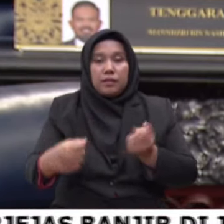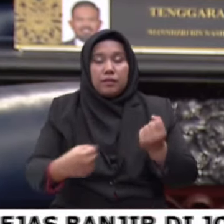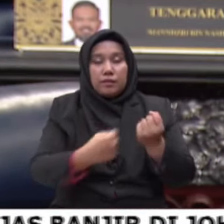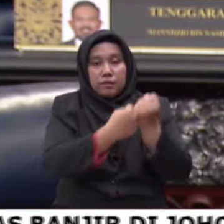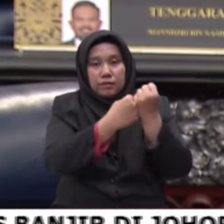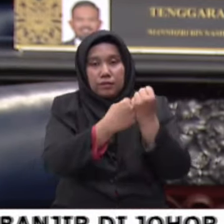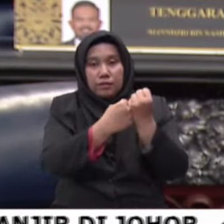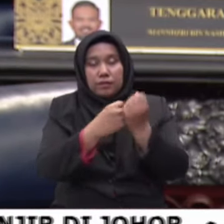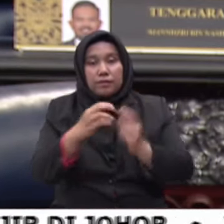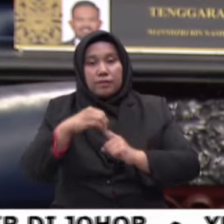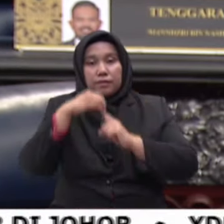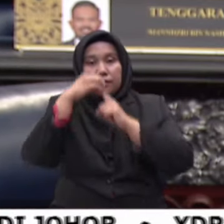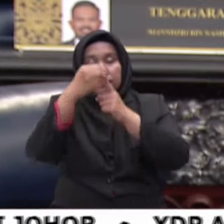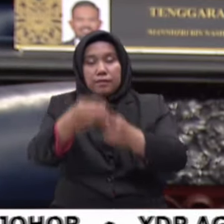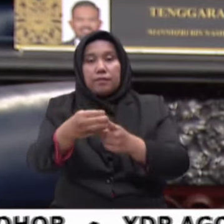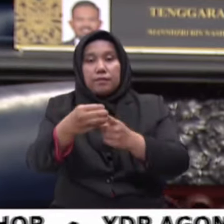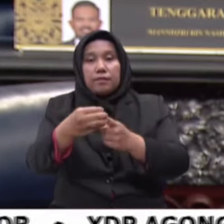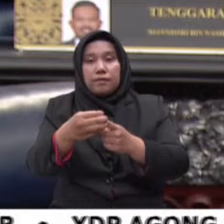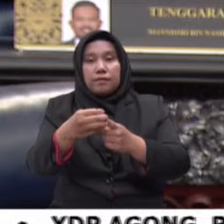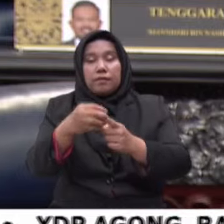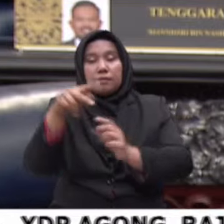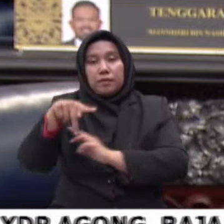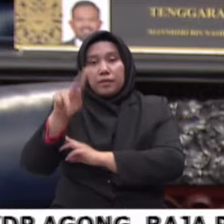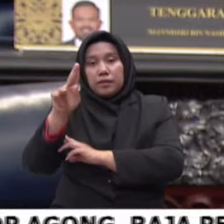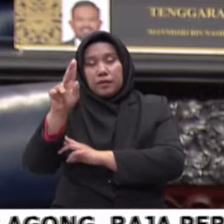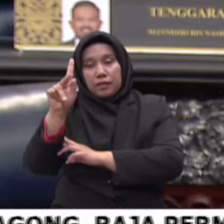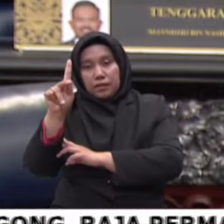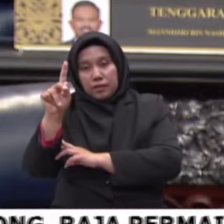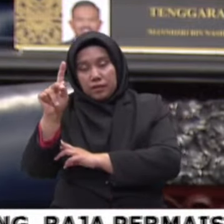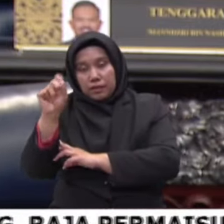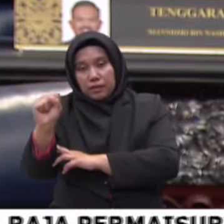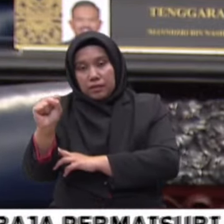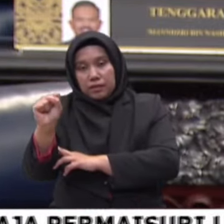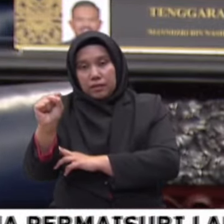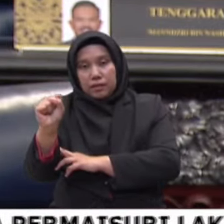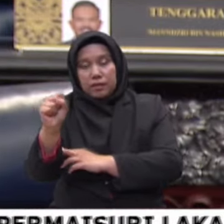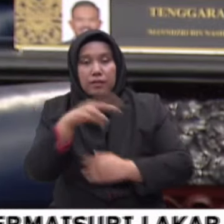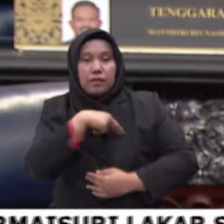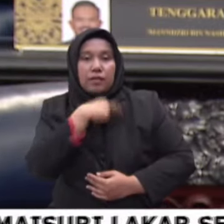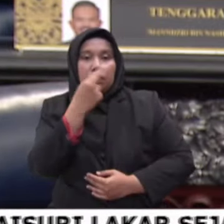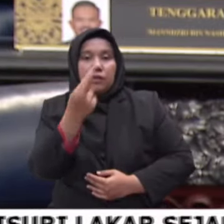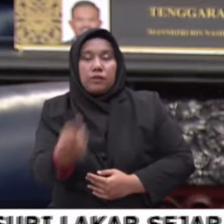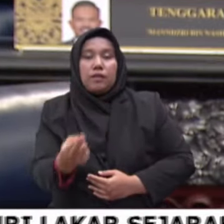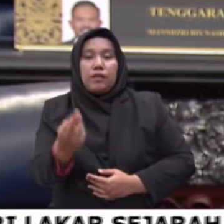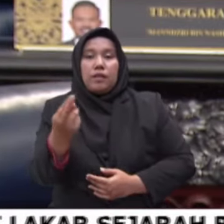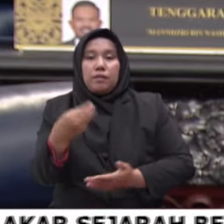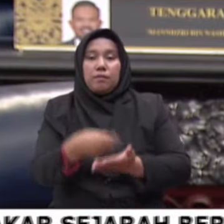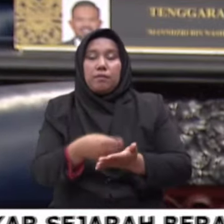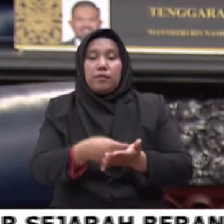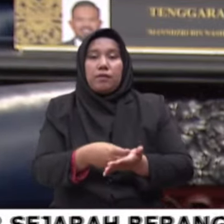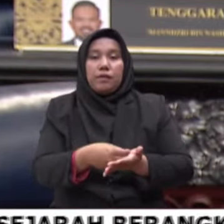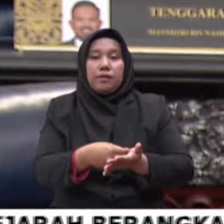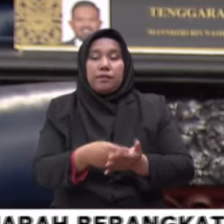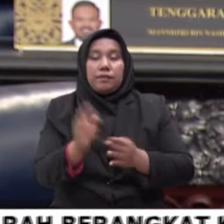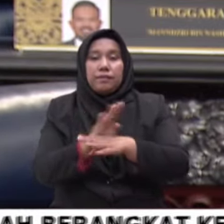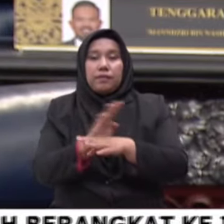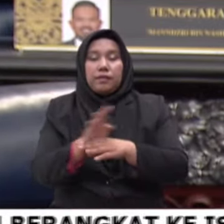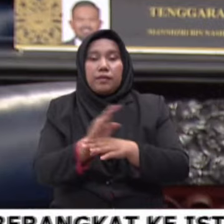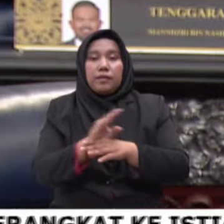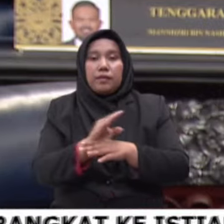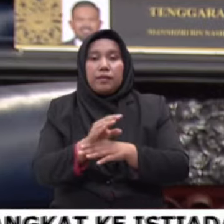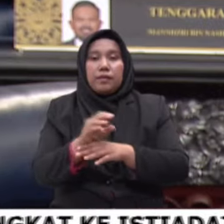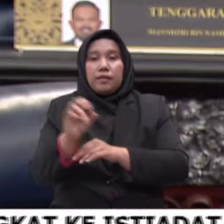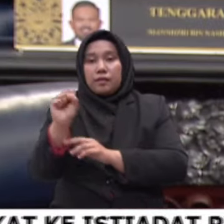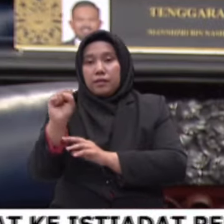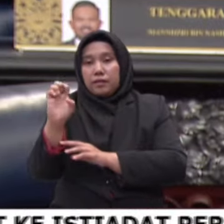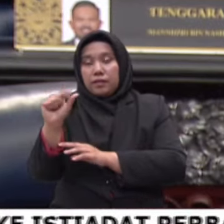mereka khususnya penggiat PKS yang berdepan dengan risiko a kerugian modal perniagaan khususnya di daerah Segamat. banyak